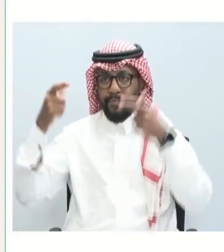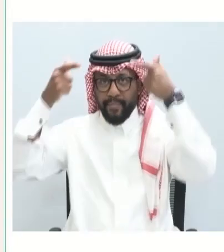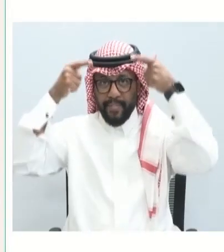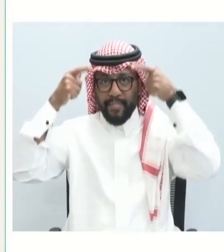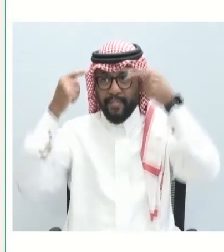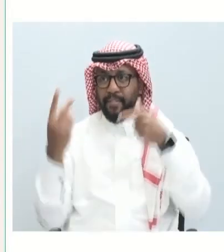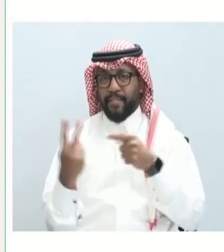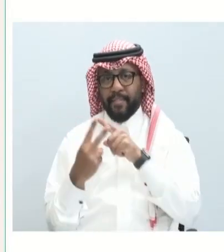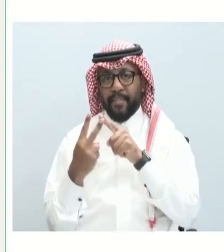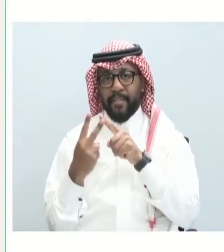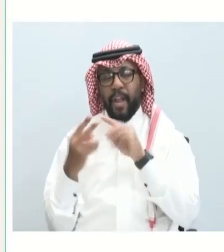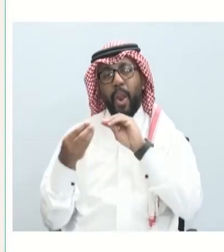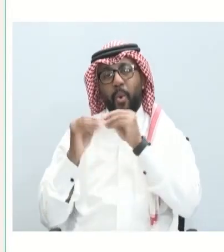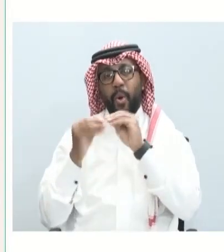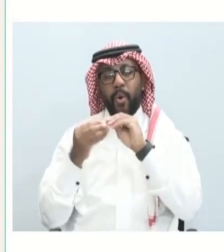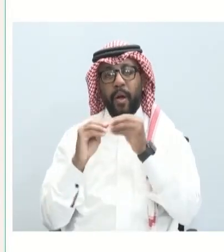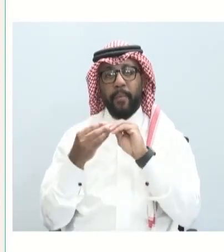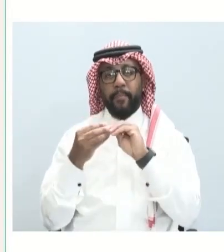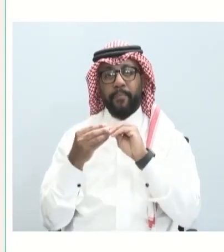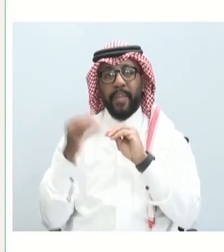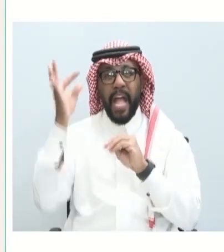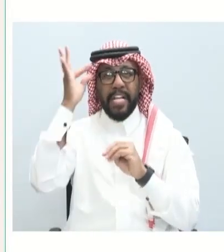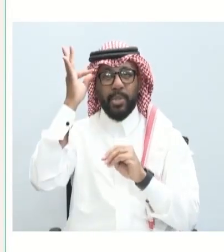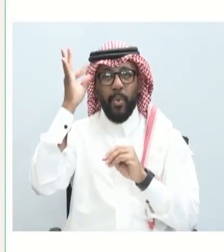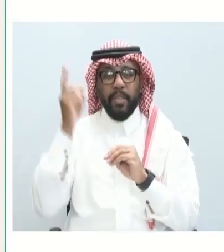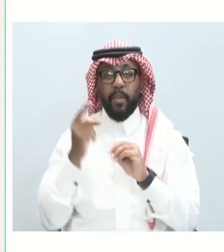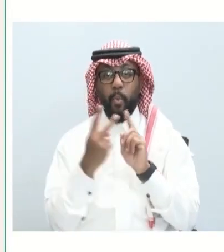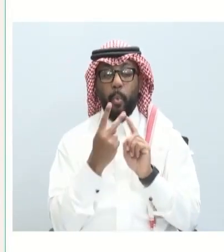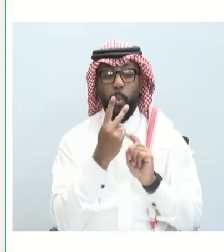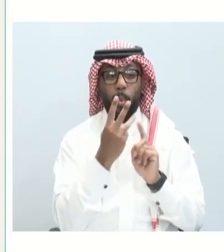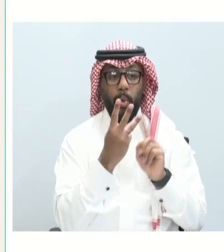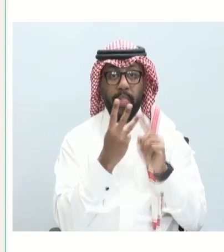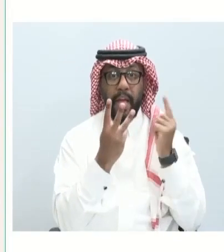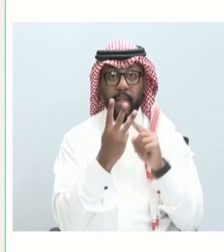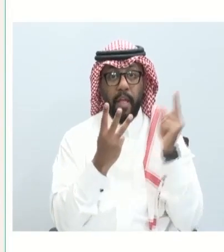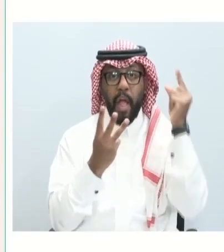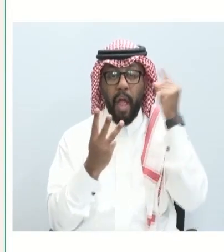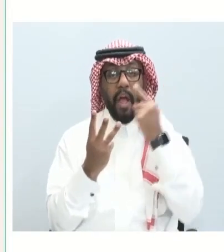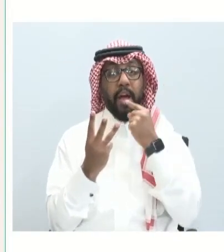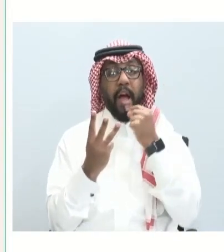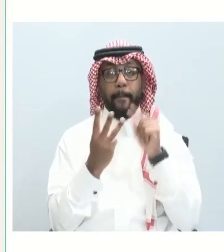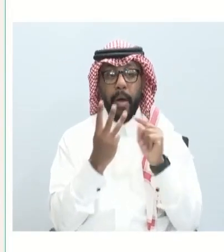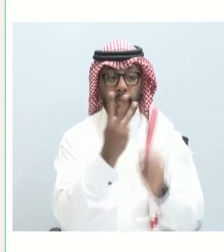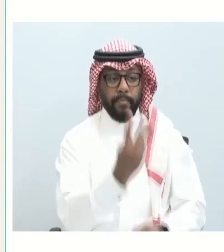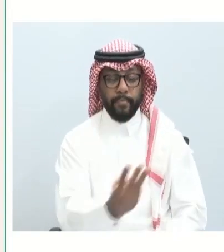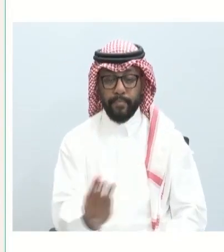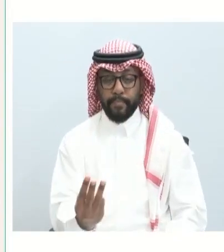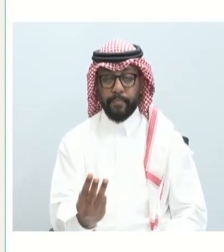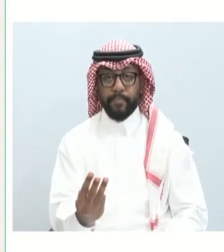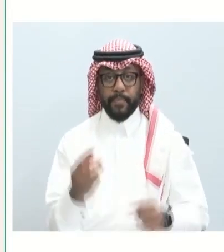اثنتان لونها لونها اسود وواحده حمراء وضع المذيع